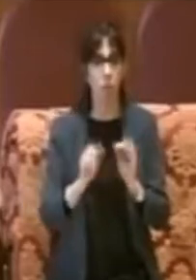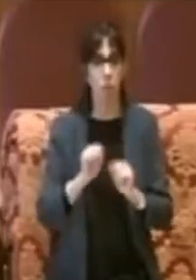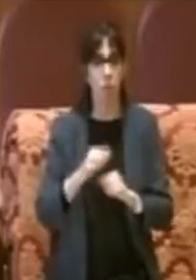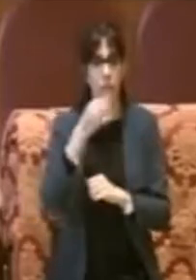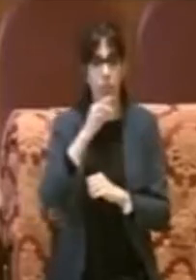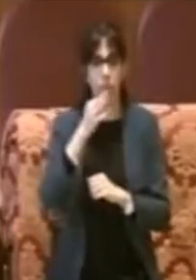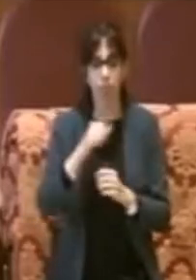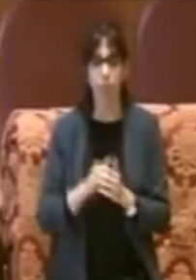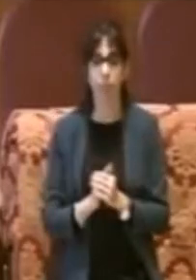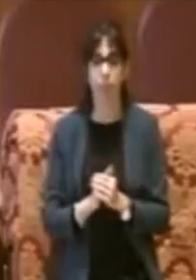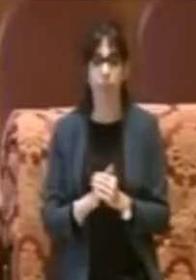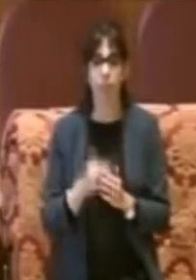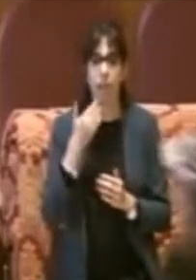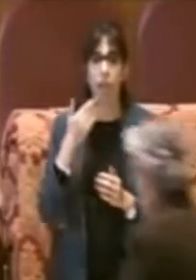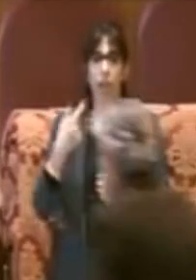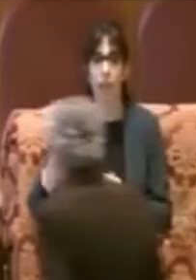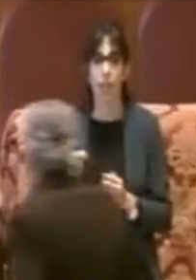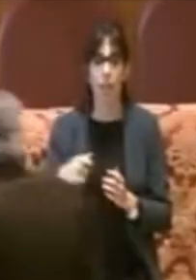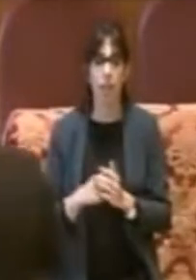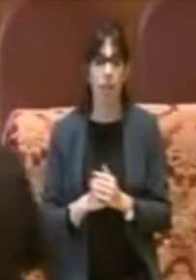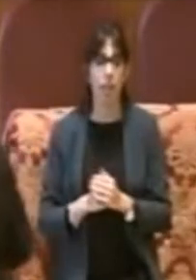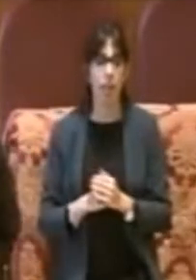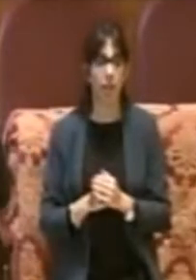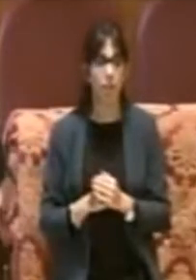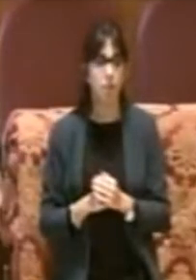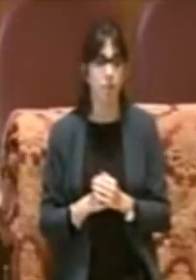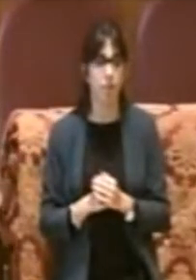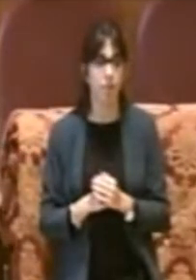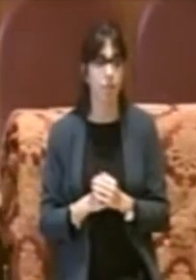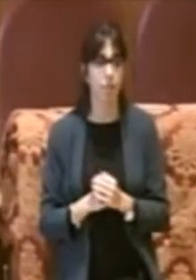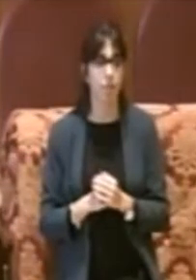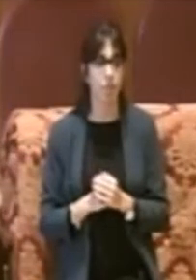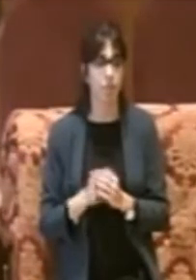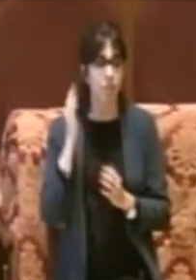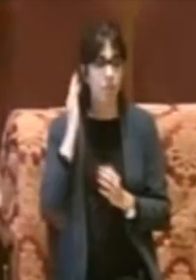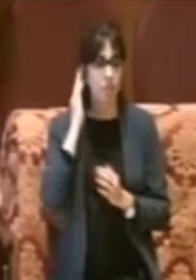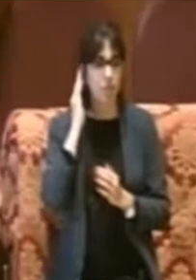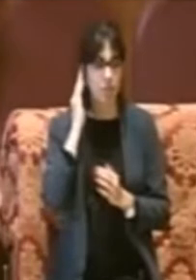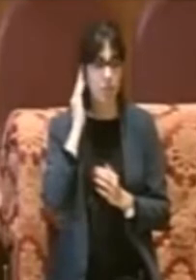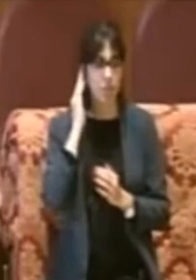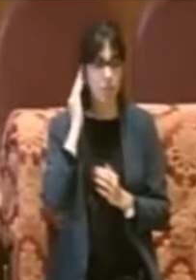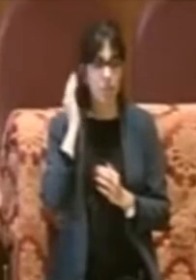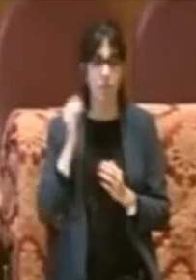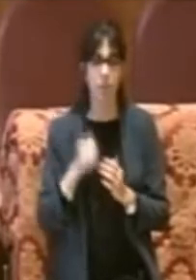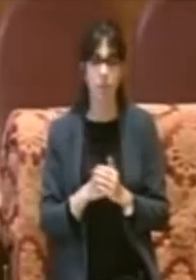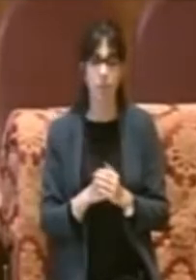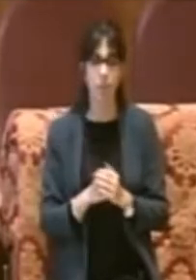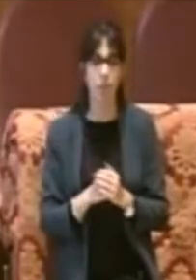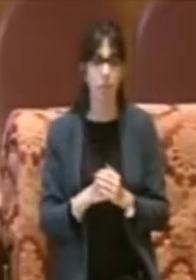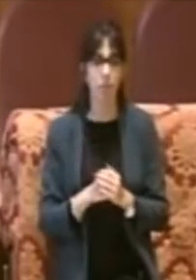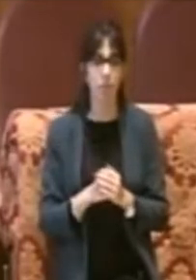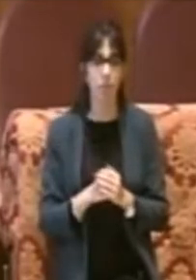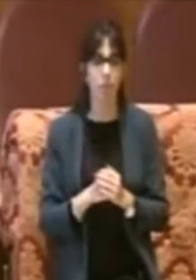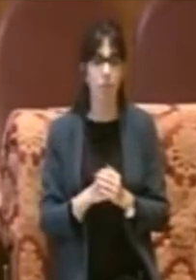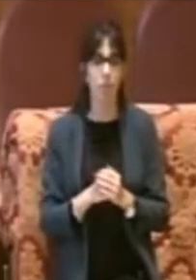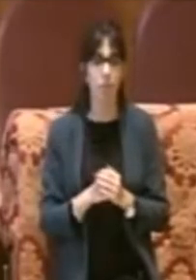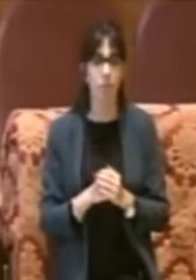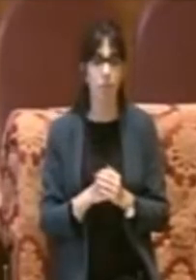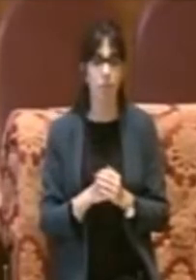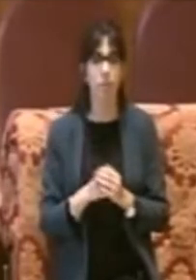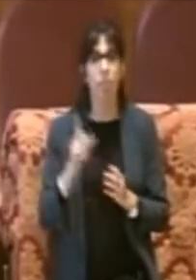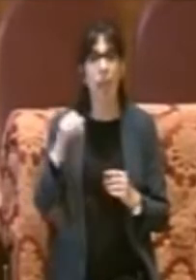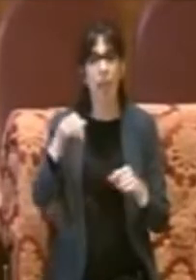grazie presidente anche quest'anno ci accingiamo ad approvare